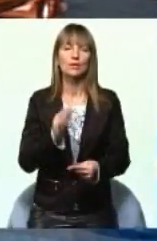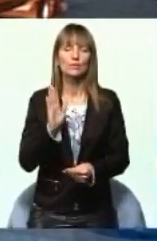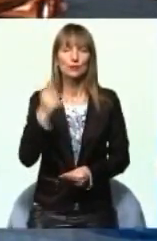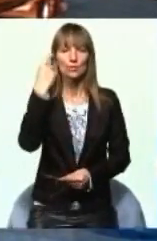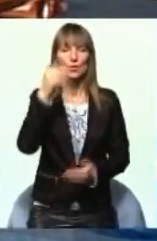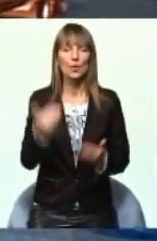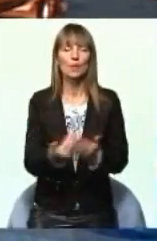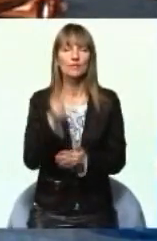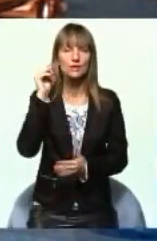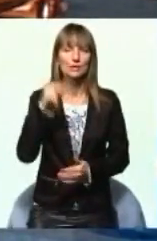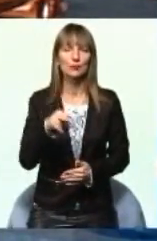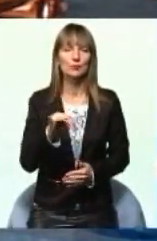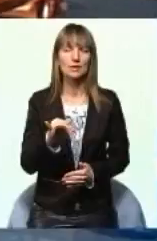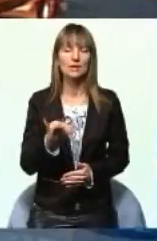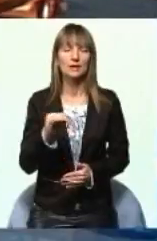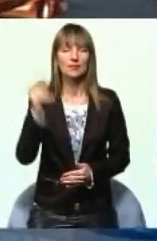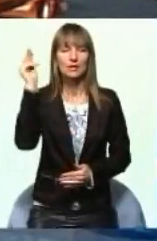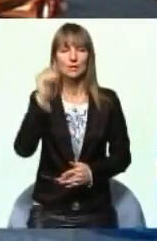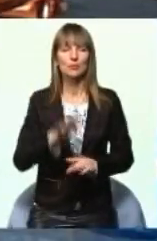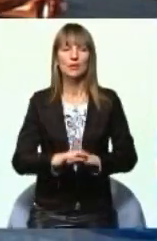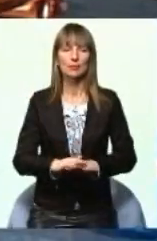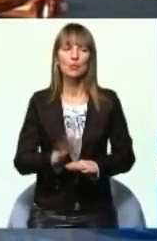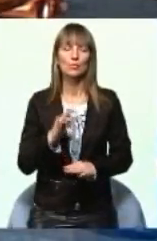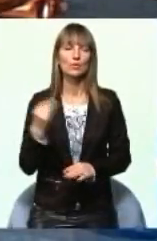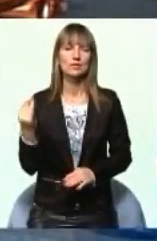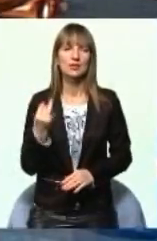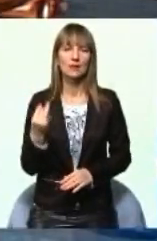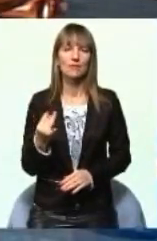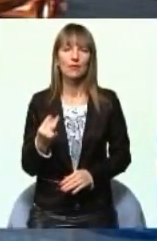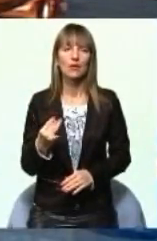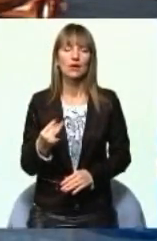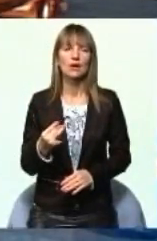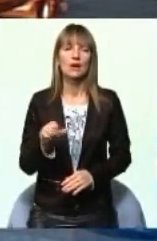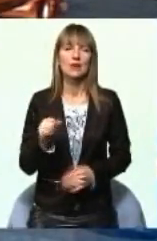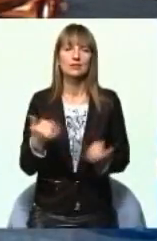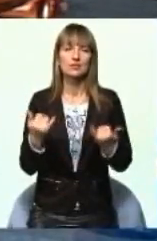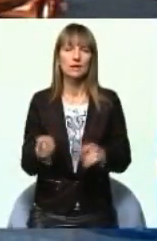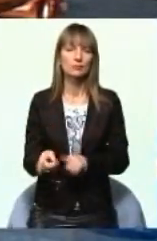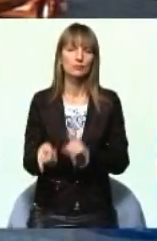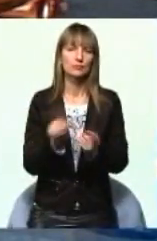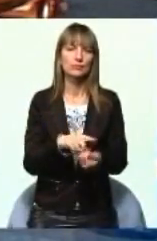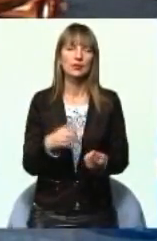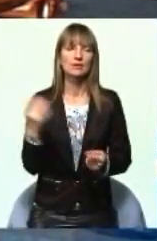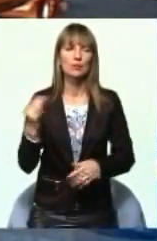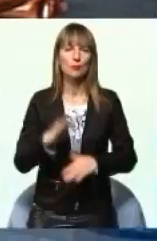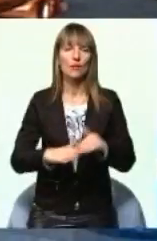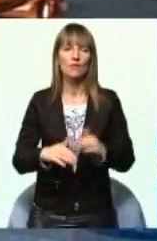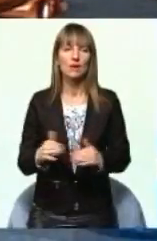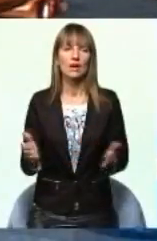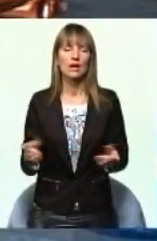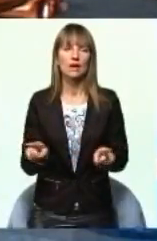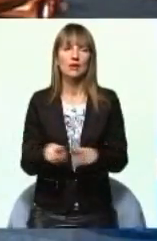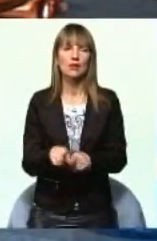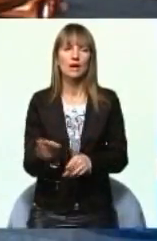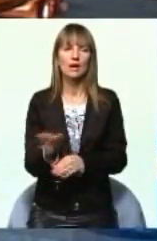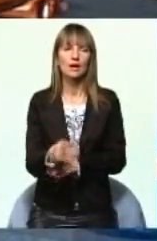пі, нове його значення, і вивчати математику буде таки дуже цікаво. Ну, а зараз перейдемо до такої цікавої професії, як